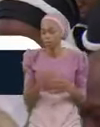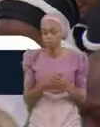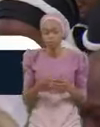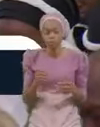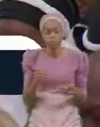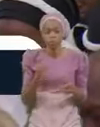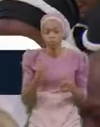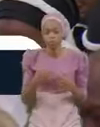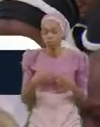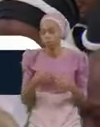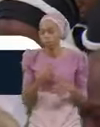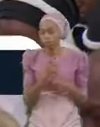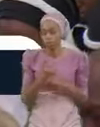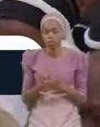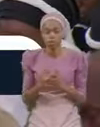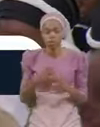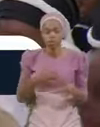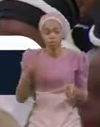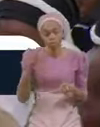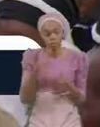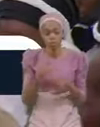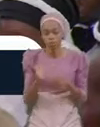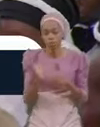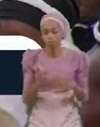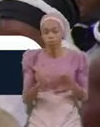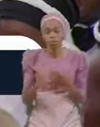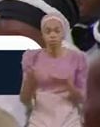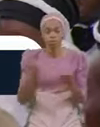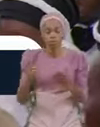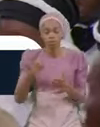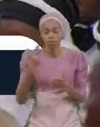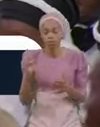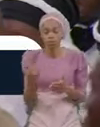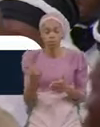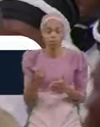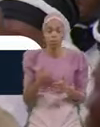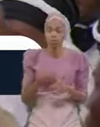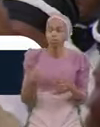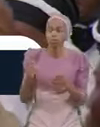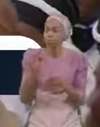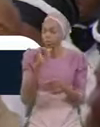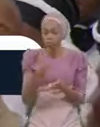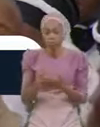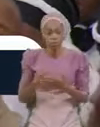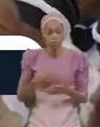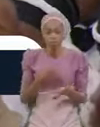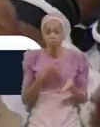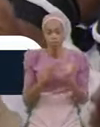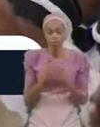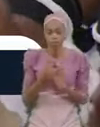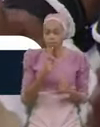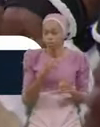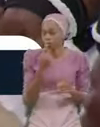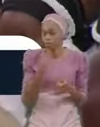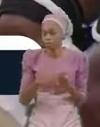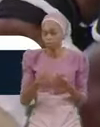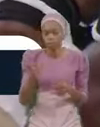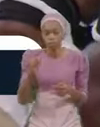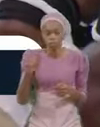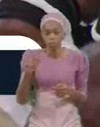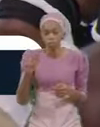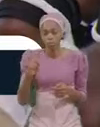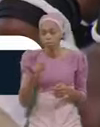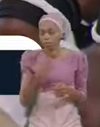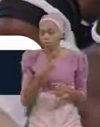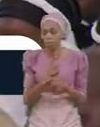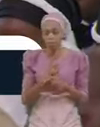sœur me laisse seule pour servir dislui donc de m'aider Seigneur lui répondit Mar Mar tu t'inquiètes et tu tu t'agites pour beaucoup